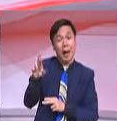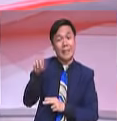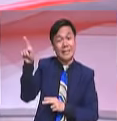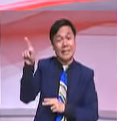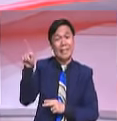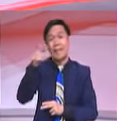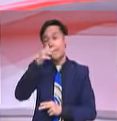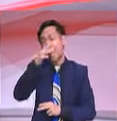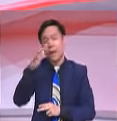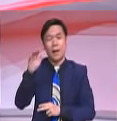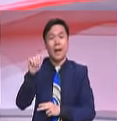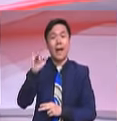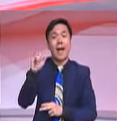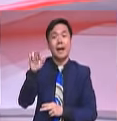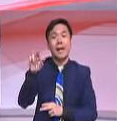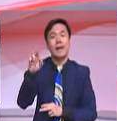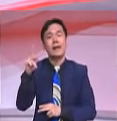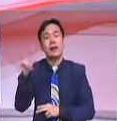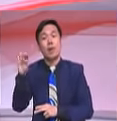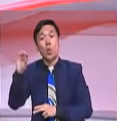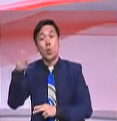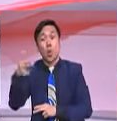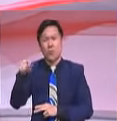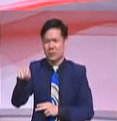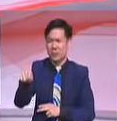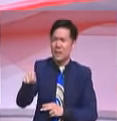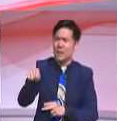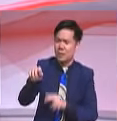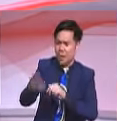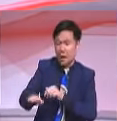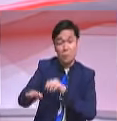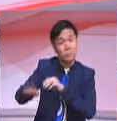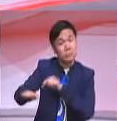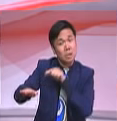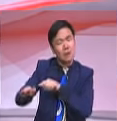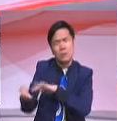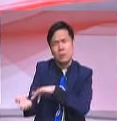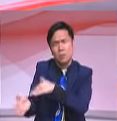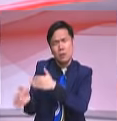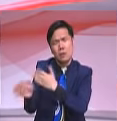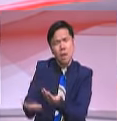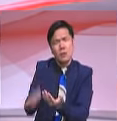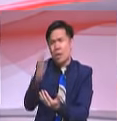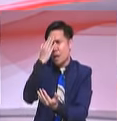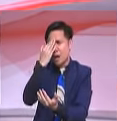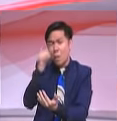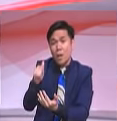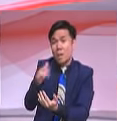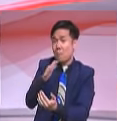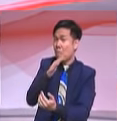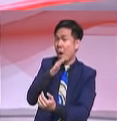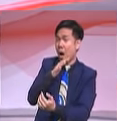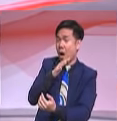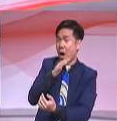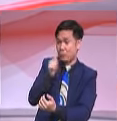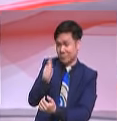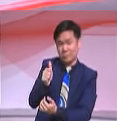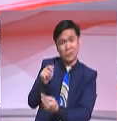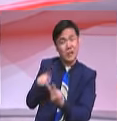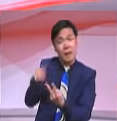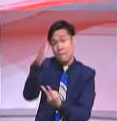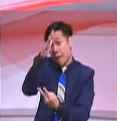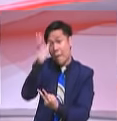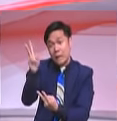Magistrate Air Keruh. Dalam kejadian semalam, kanak-kanak malang itu maut dipercayai akibat didera ibu kandung dan bapa